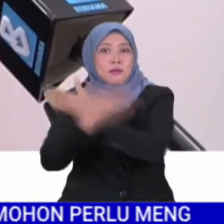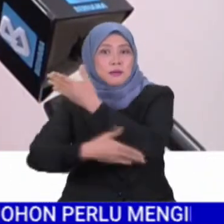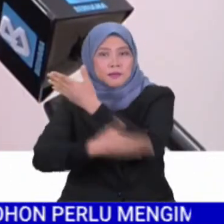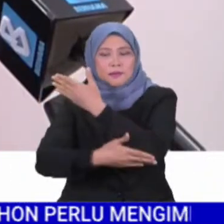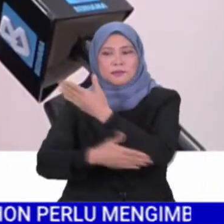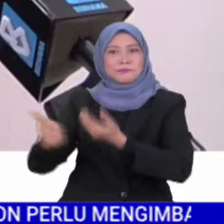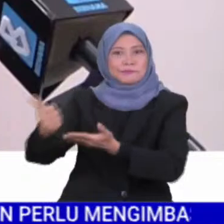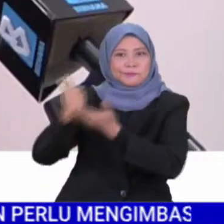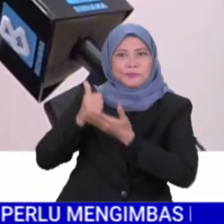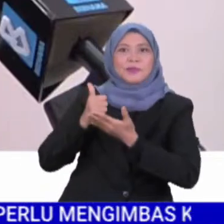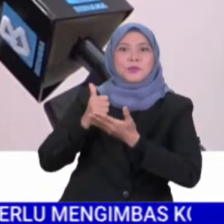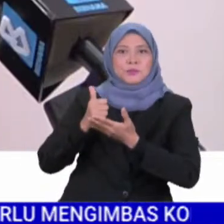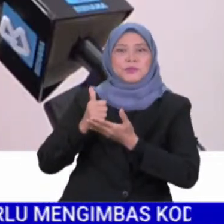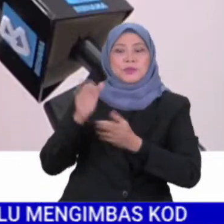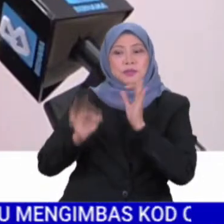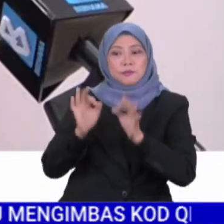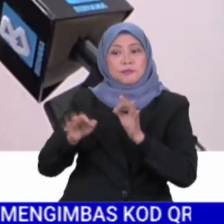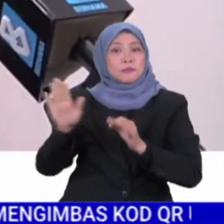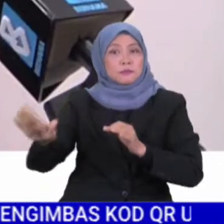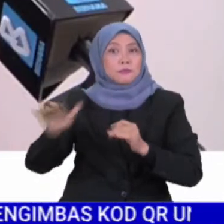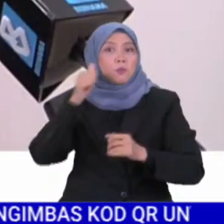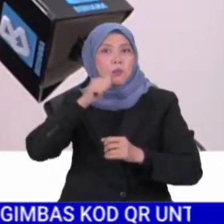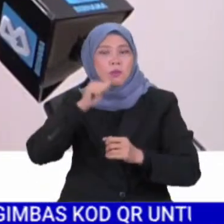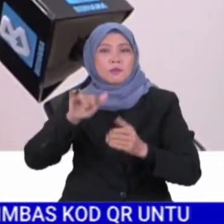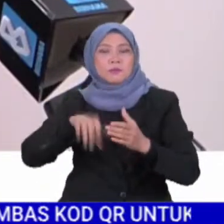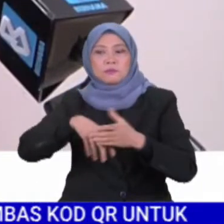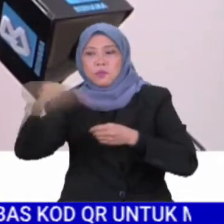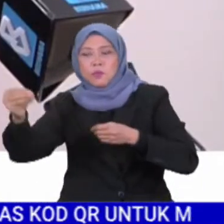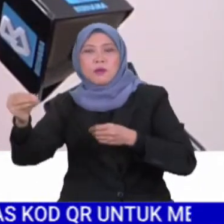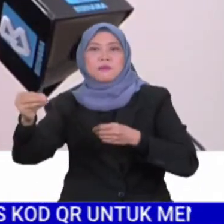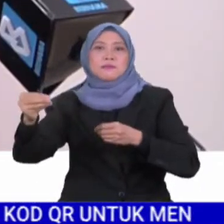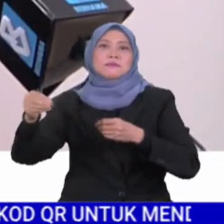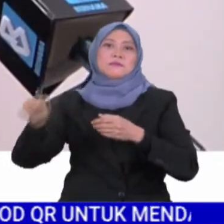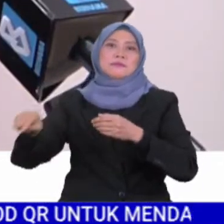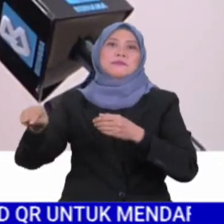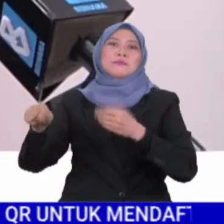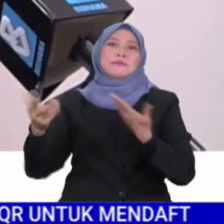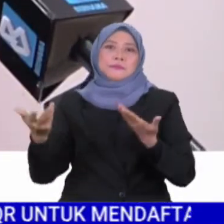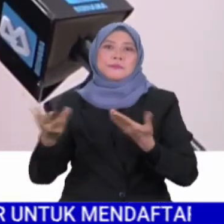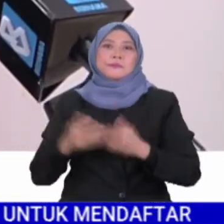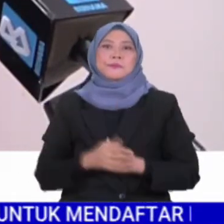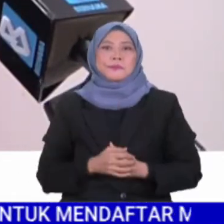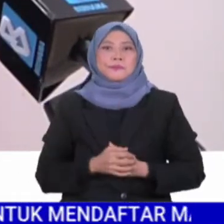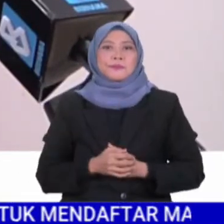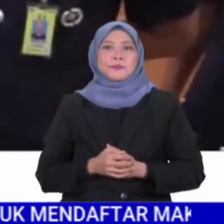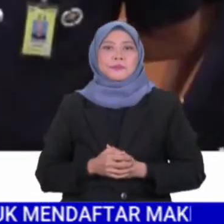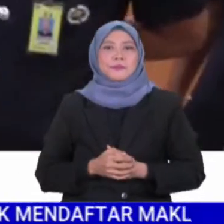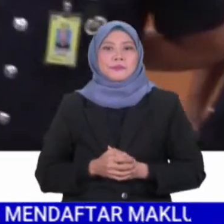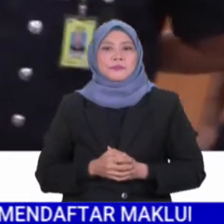sama-sama membantu sekiranya wanita ini telah berada di negara jiran.